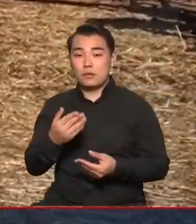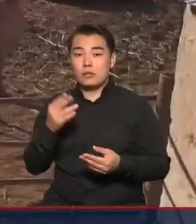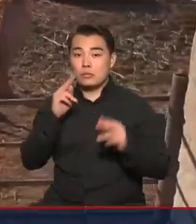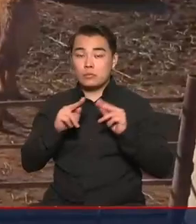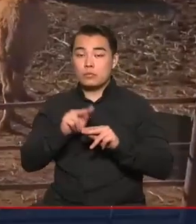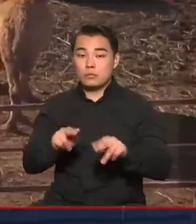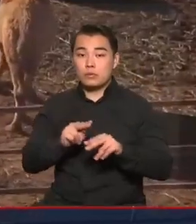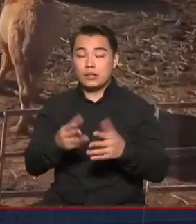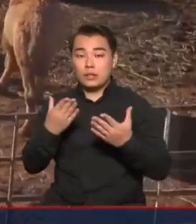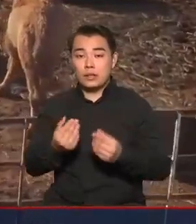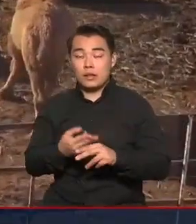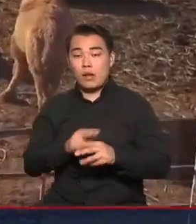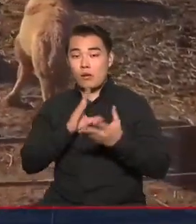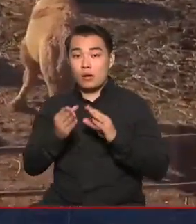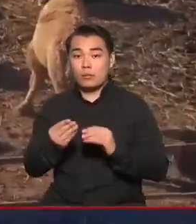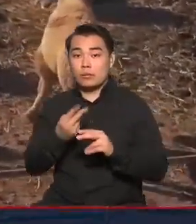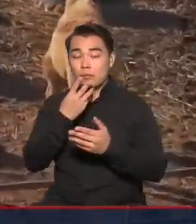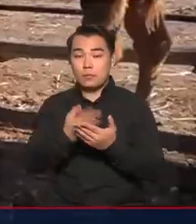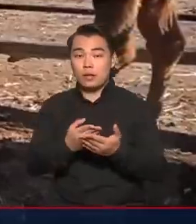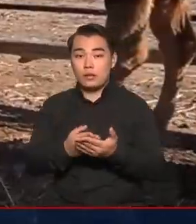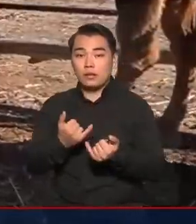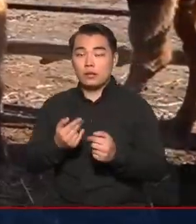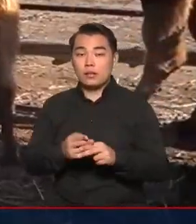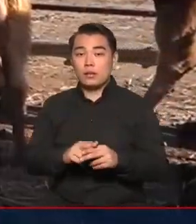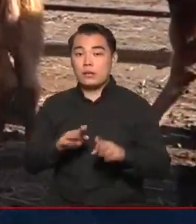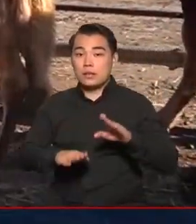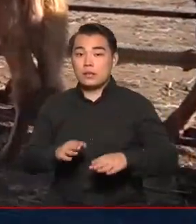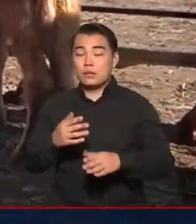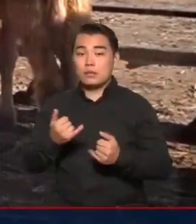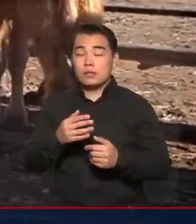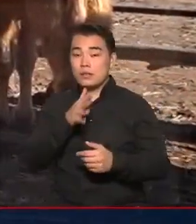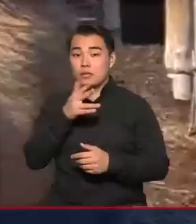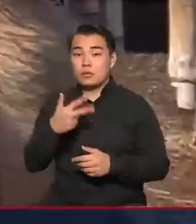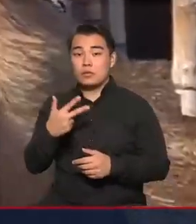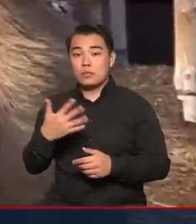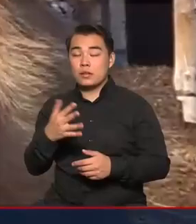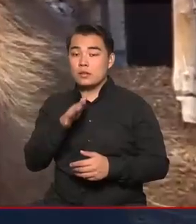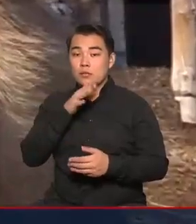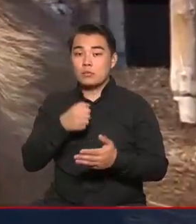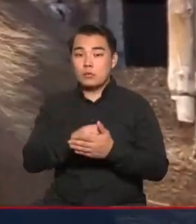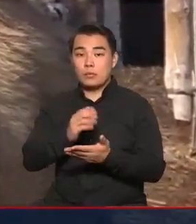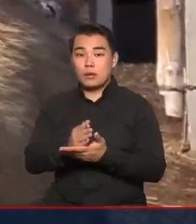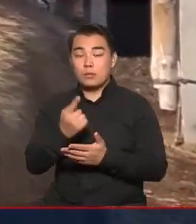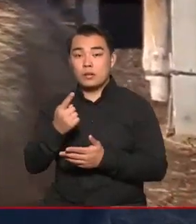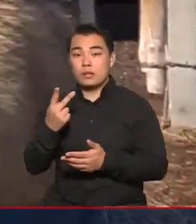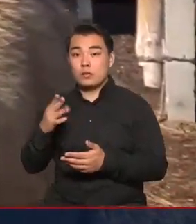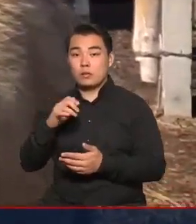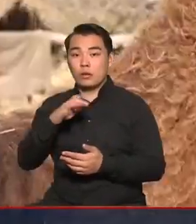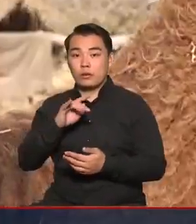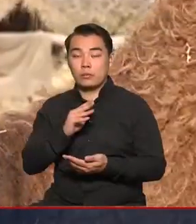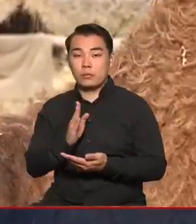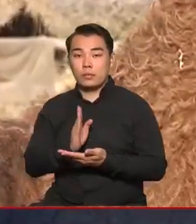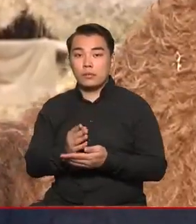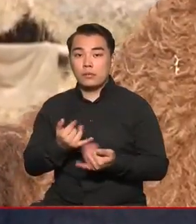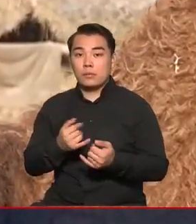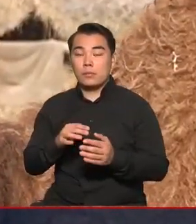уақытта. Түйенің 60-қа тарта атауы бар, шамамен 30-35 жыл жасайды, екі түрі болады. Бір және екі өркешті. Біздің елде